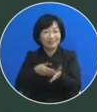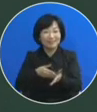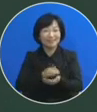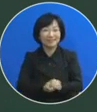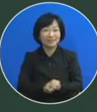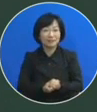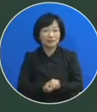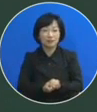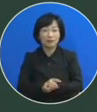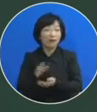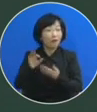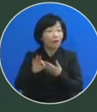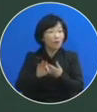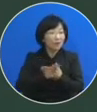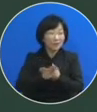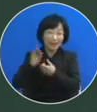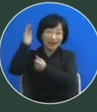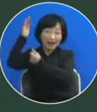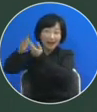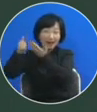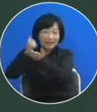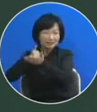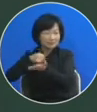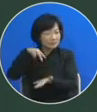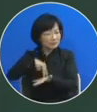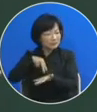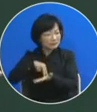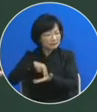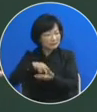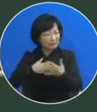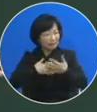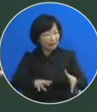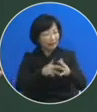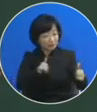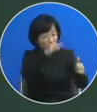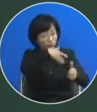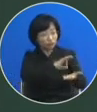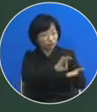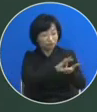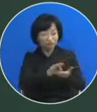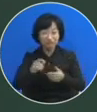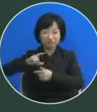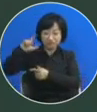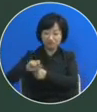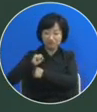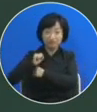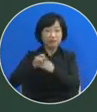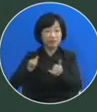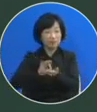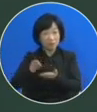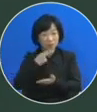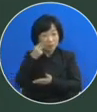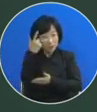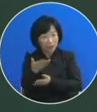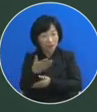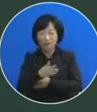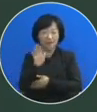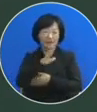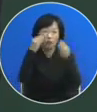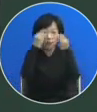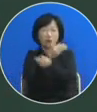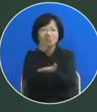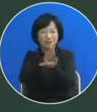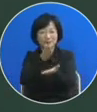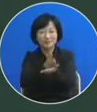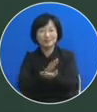그러면 하나님은 약한 자를 쓰시고 강한 자를 안 쓰십니까? And does that mean that God only used the weak and doesn't use the strong? 그 말이 아니잖아요. And that's not what it